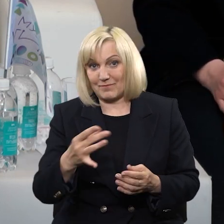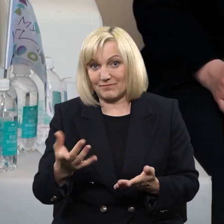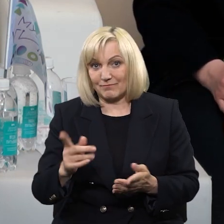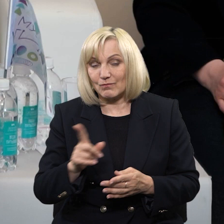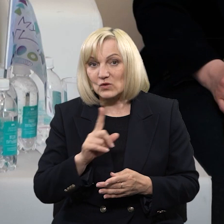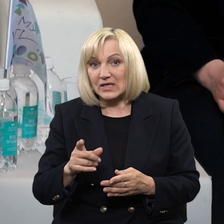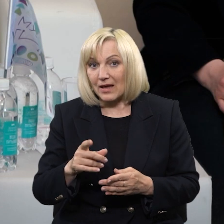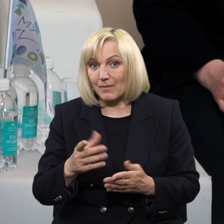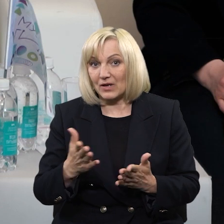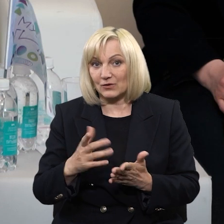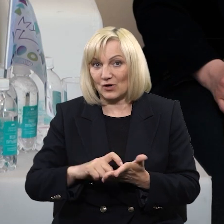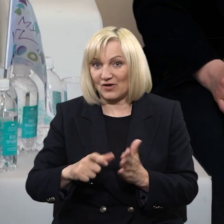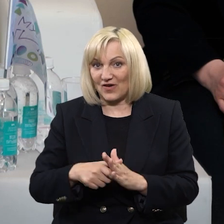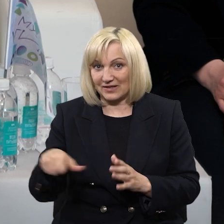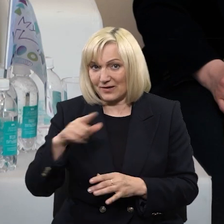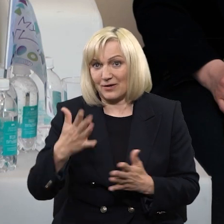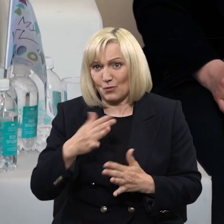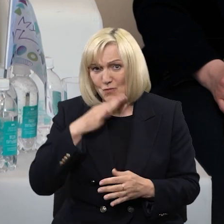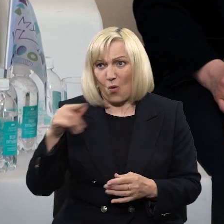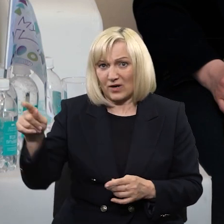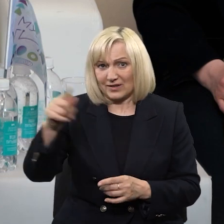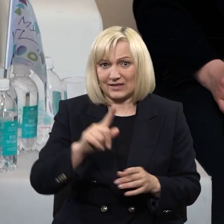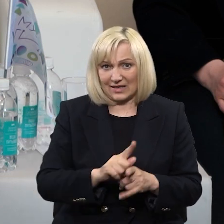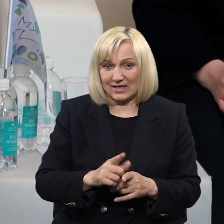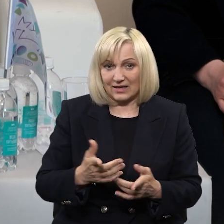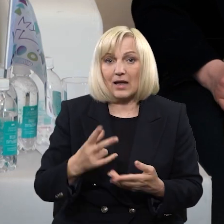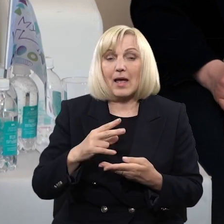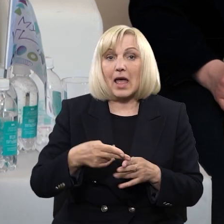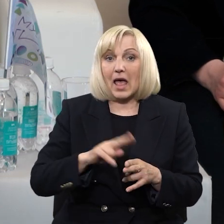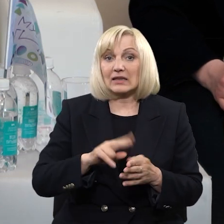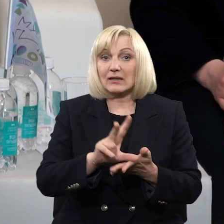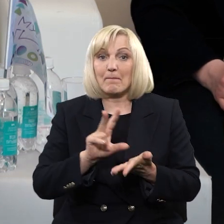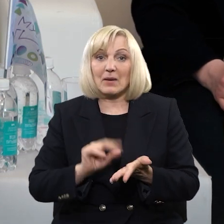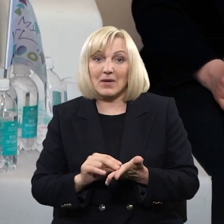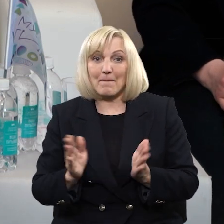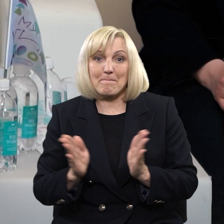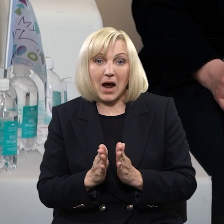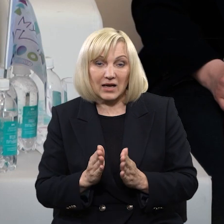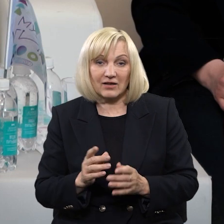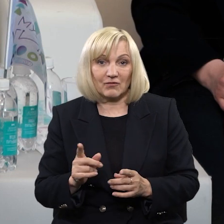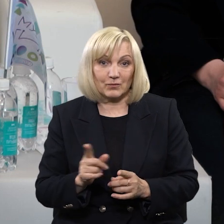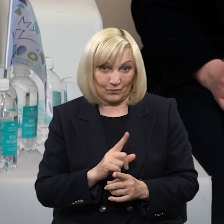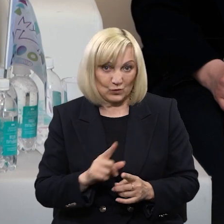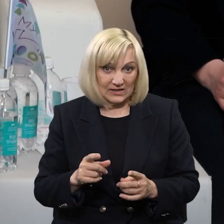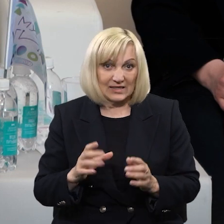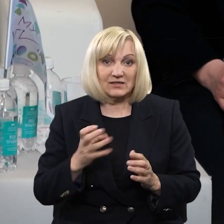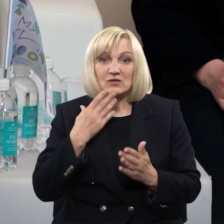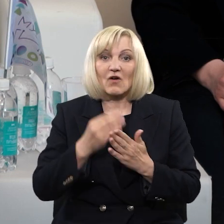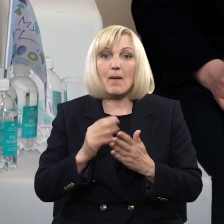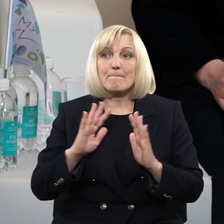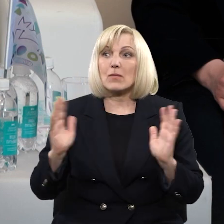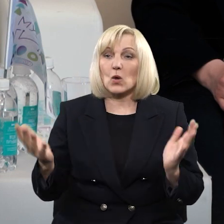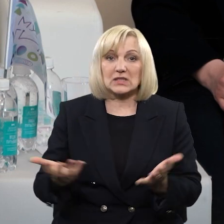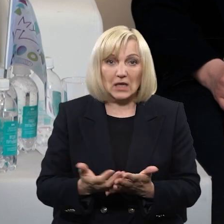музеям-квартирам которых много в России и этот пример работы маленького музея со своим пространством